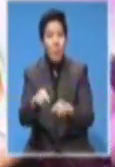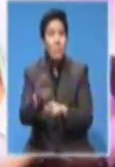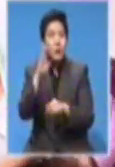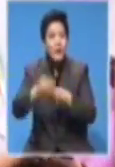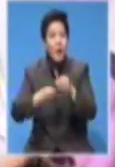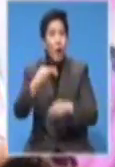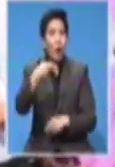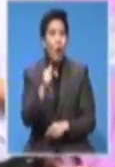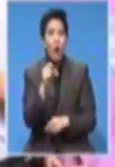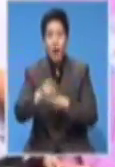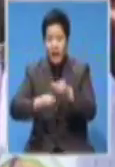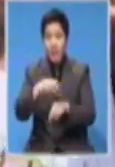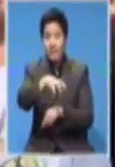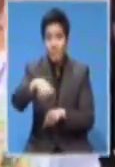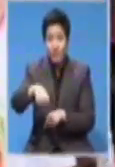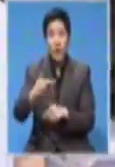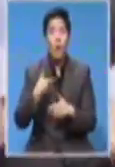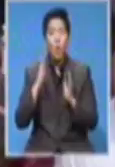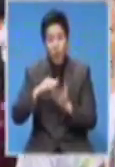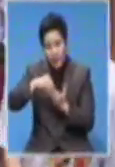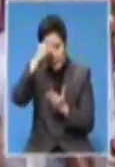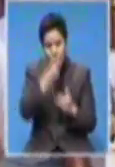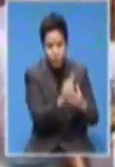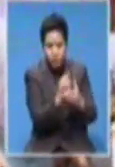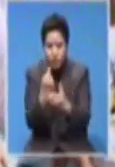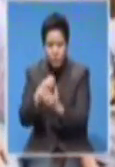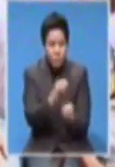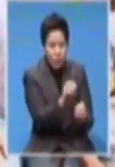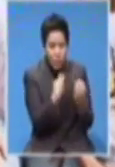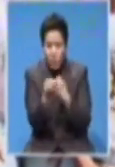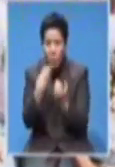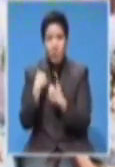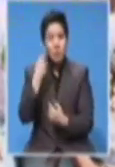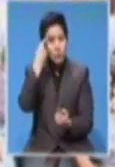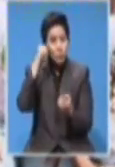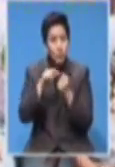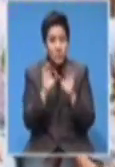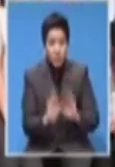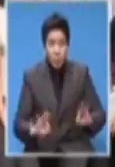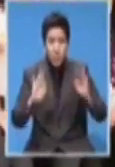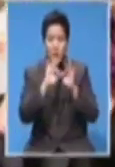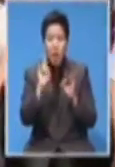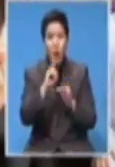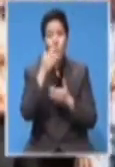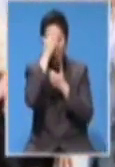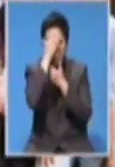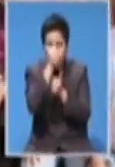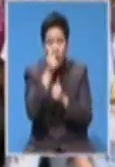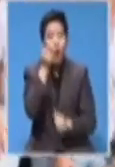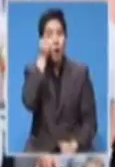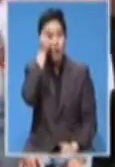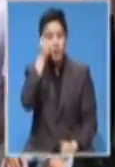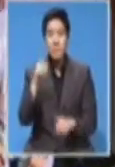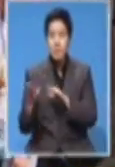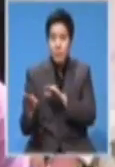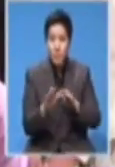วมถึงนักเรียนนักศึกษาประชาชนที่ผมได้พบส่วนใหญ่นั้นให้ความสนใจเข้าใจและพร้อม